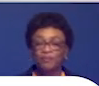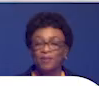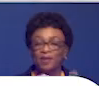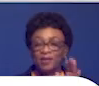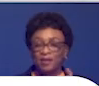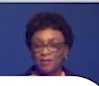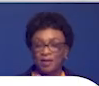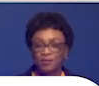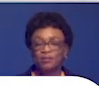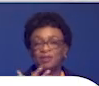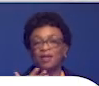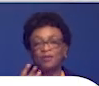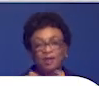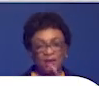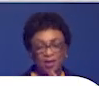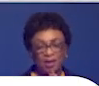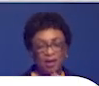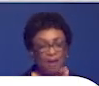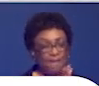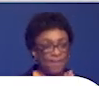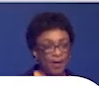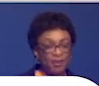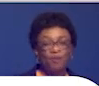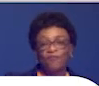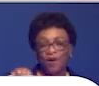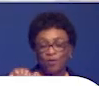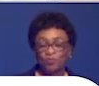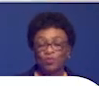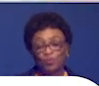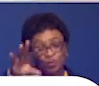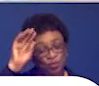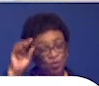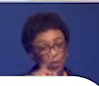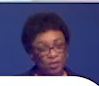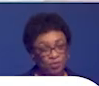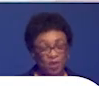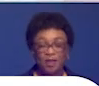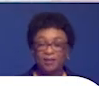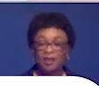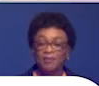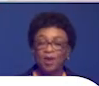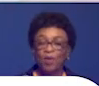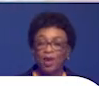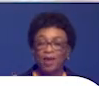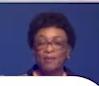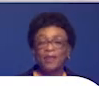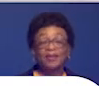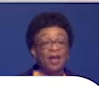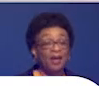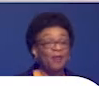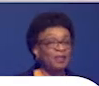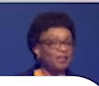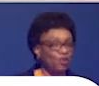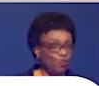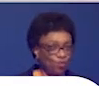8.8 licha ya kupanda kwa uu hu kwa somo la kiswahili ambalo latema na wengi kuid kupata juu kwa